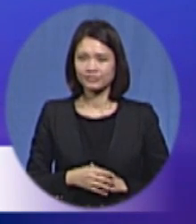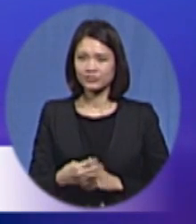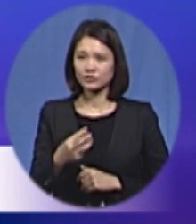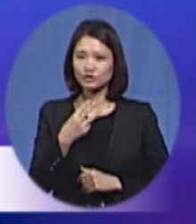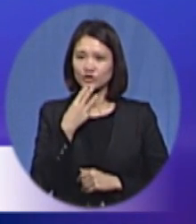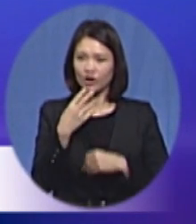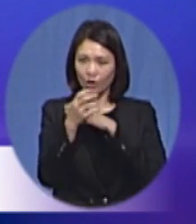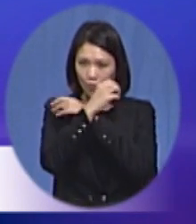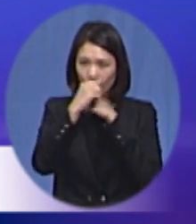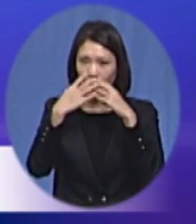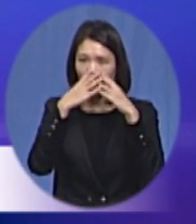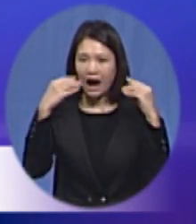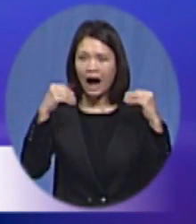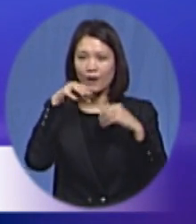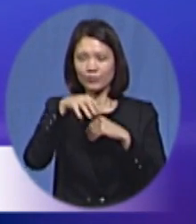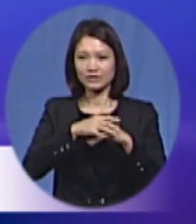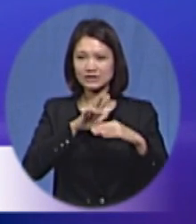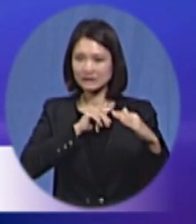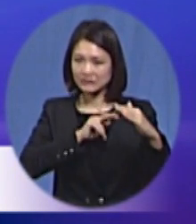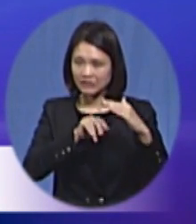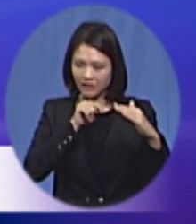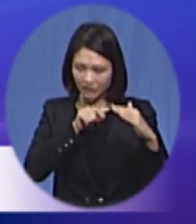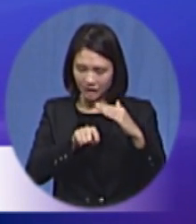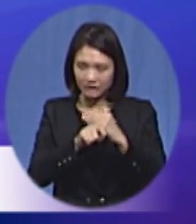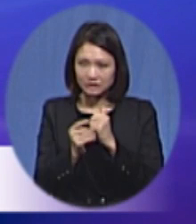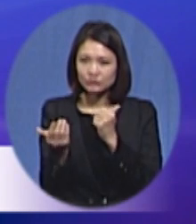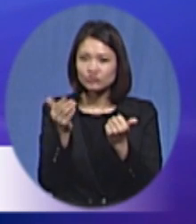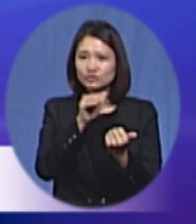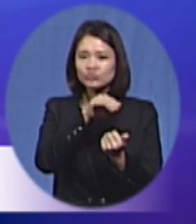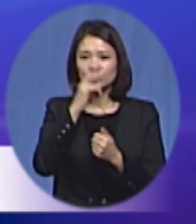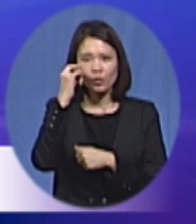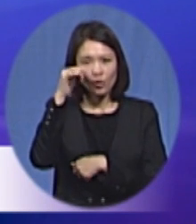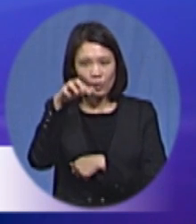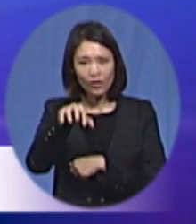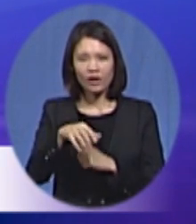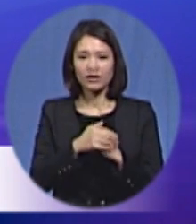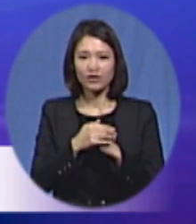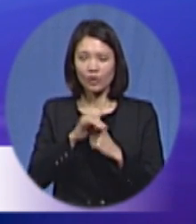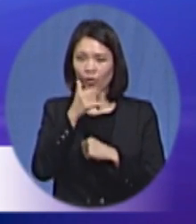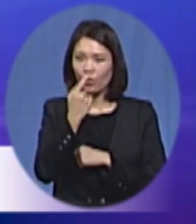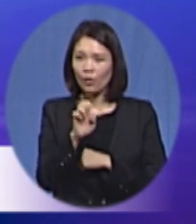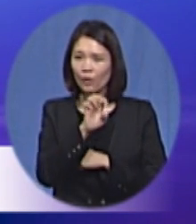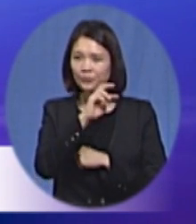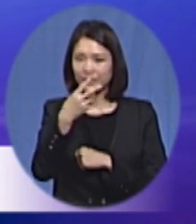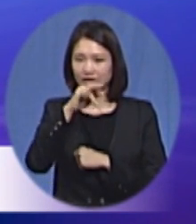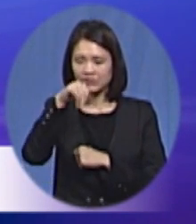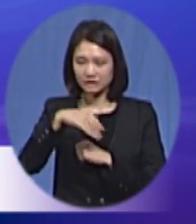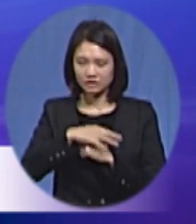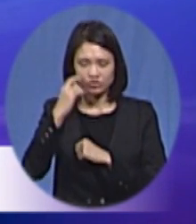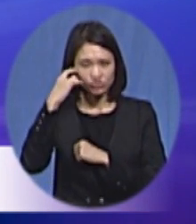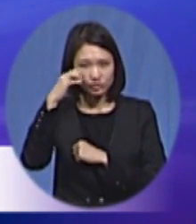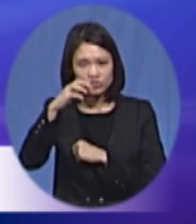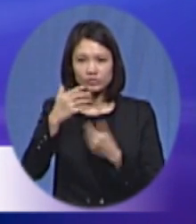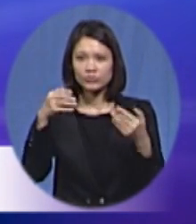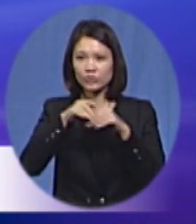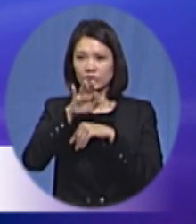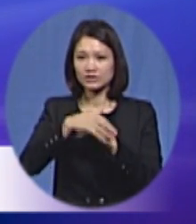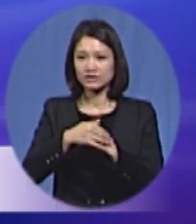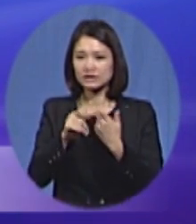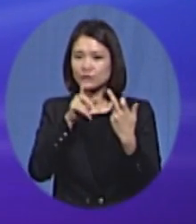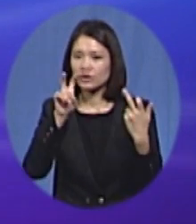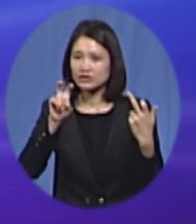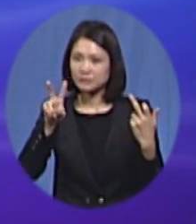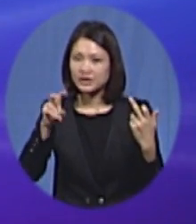서울 광화문역 지하보도 내 시민추모관에서 2015 홈리스 추모주간이 오는 22일까지